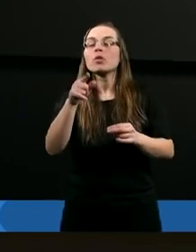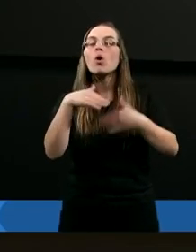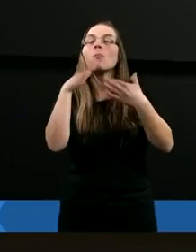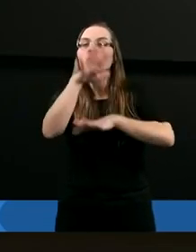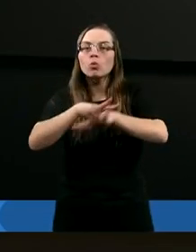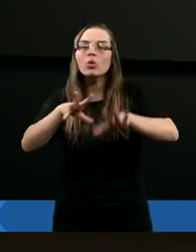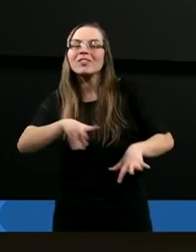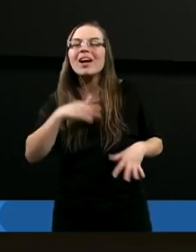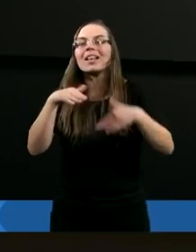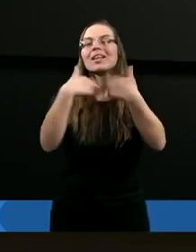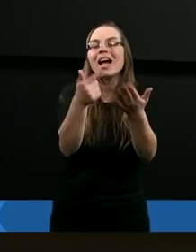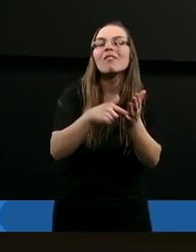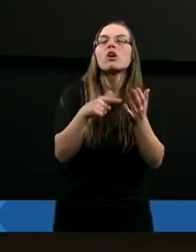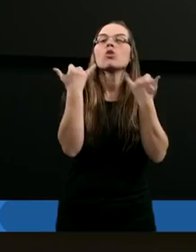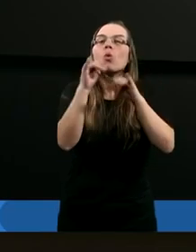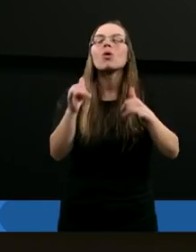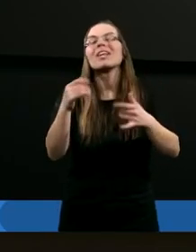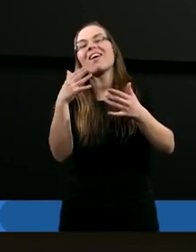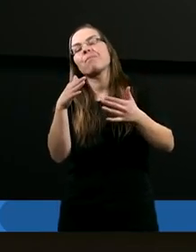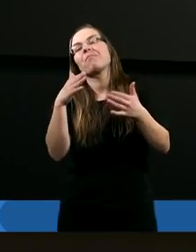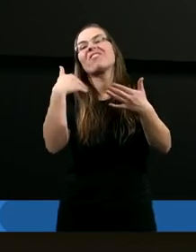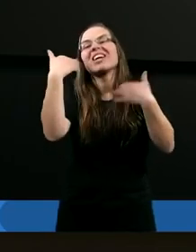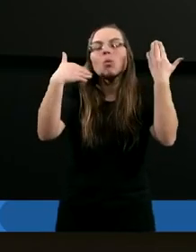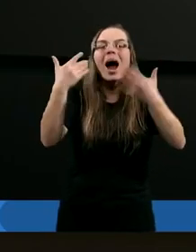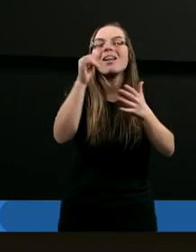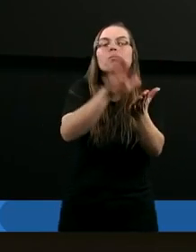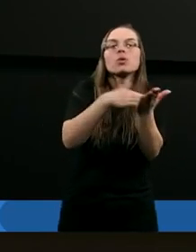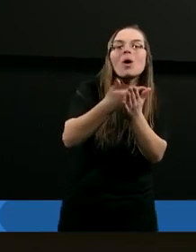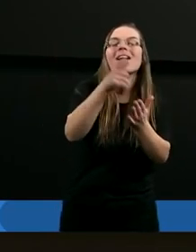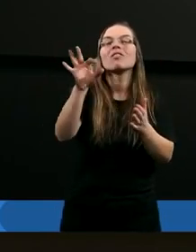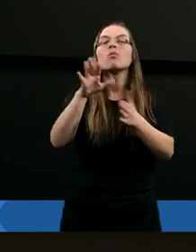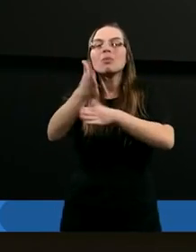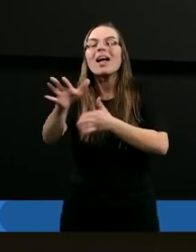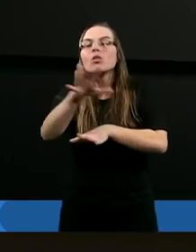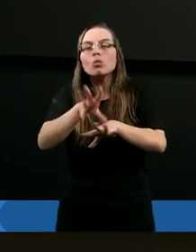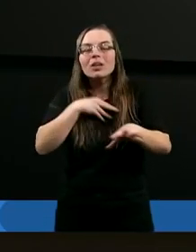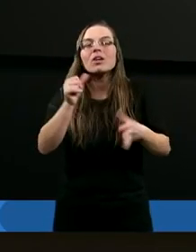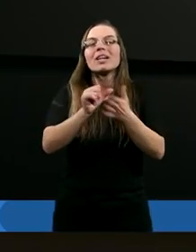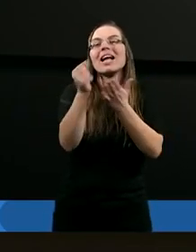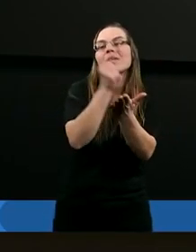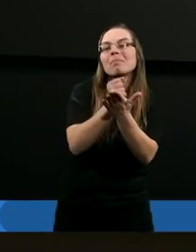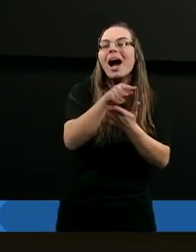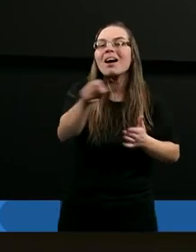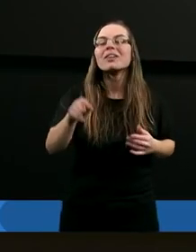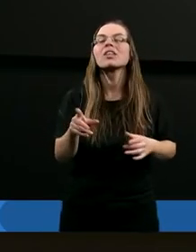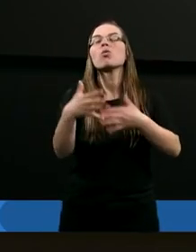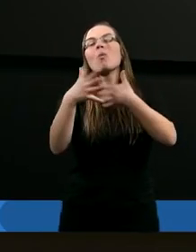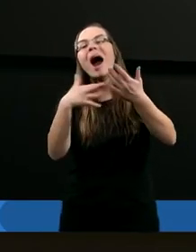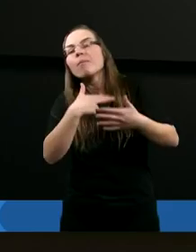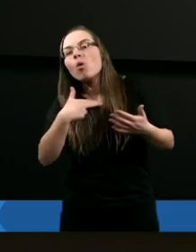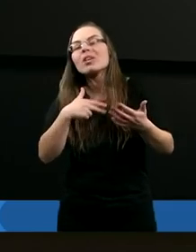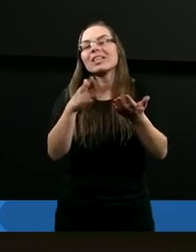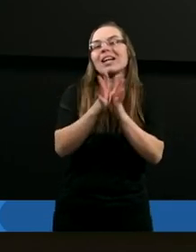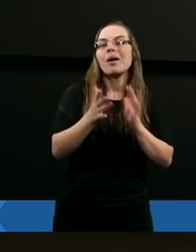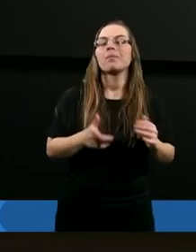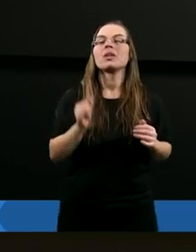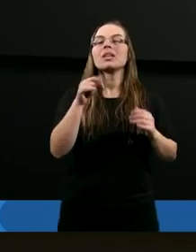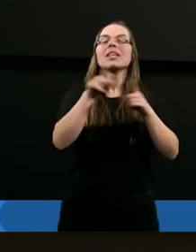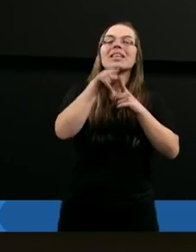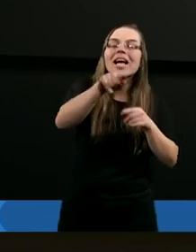daje tu również wykładnie poprzez Pismo Święte. Jest prawo, które wskazuje na nasze słabości i jest ta